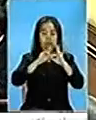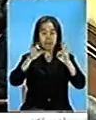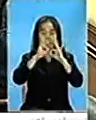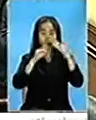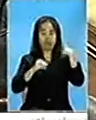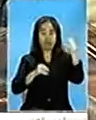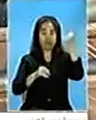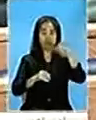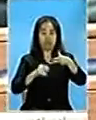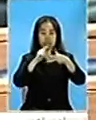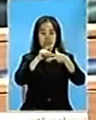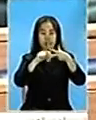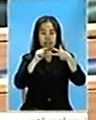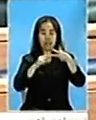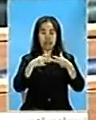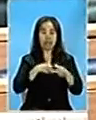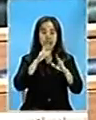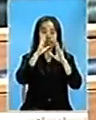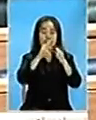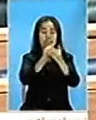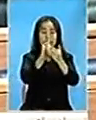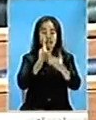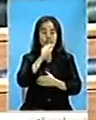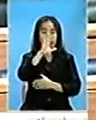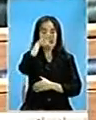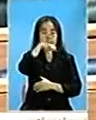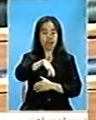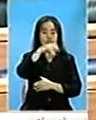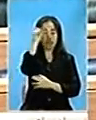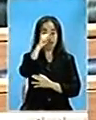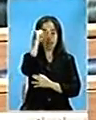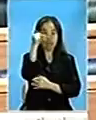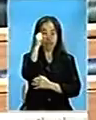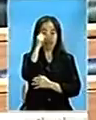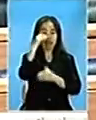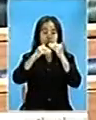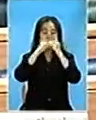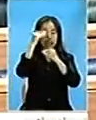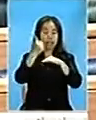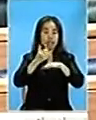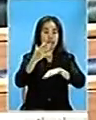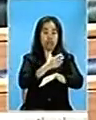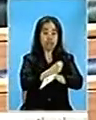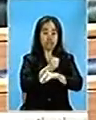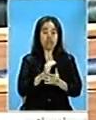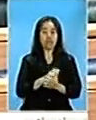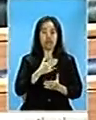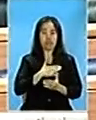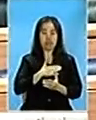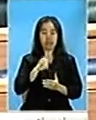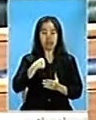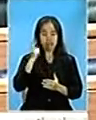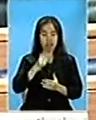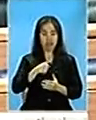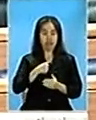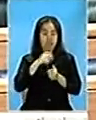านที่จะบอกกล่าวกับทั้งผู้แทนของสถาบันสภาพัฒนาการเมืองต้องบอกก่อนอื่นเลยว่าผมเป็นแฟนนะฮะ